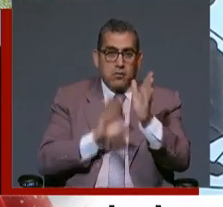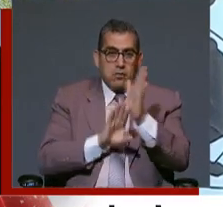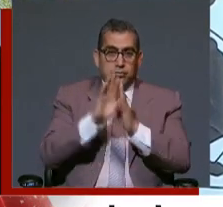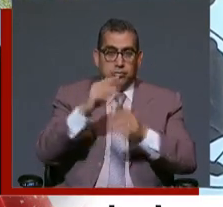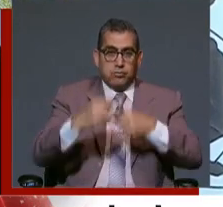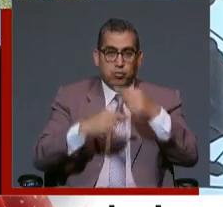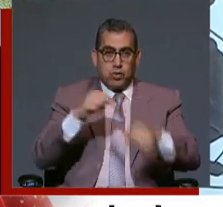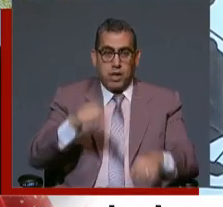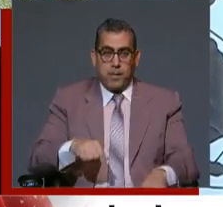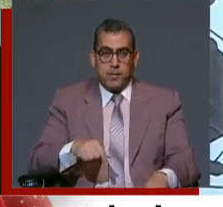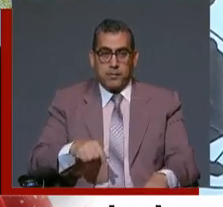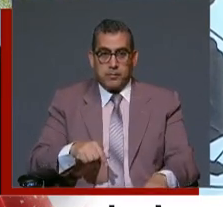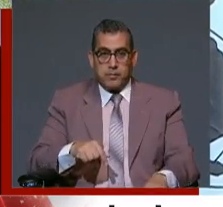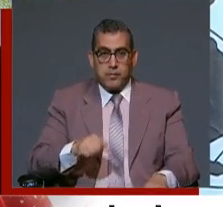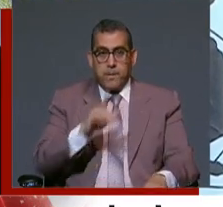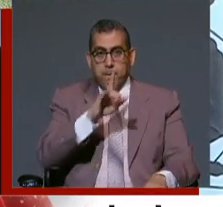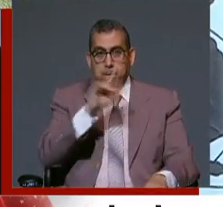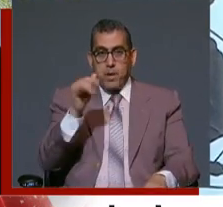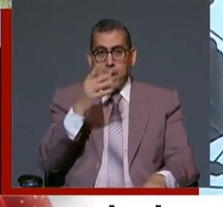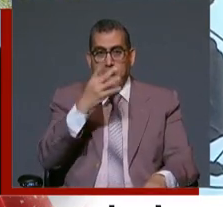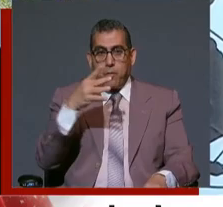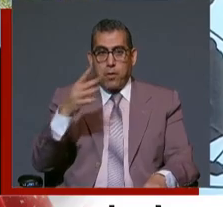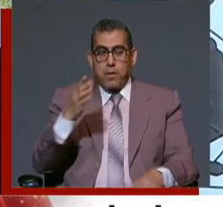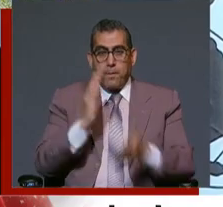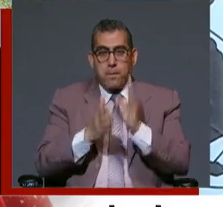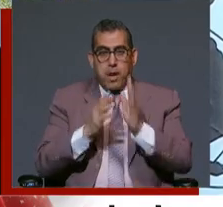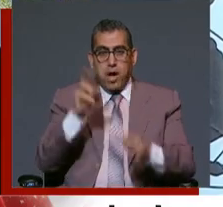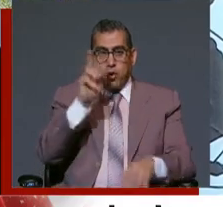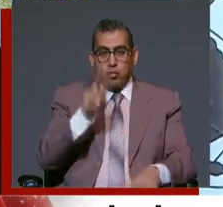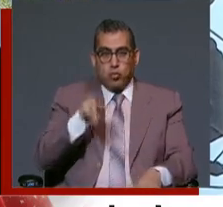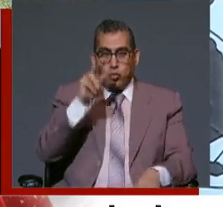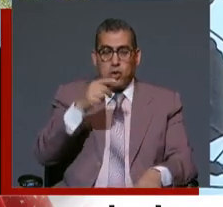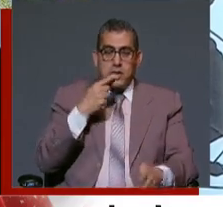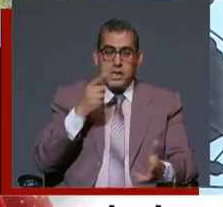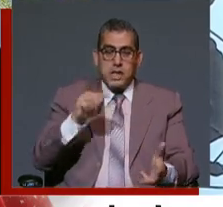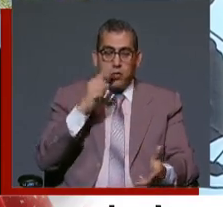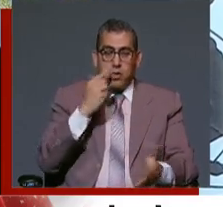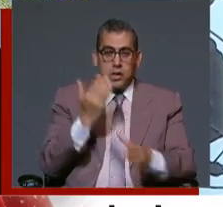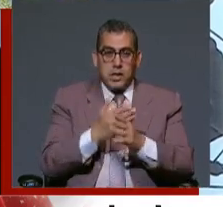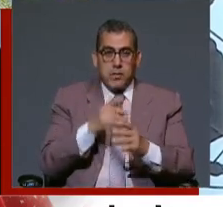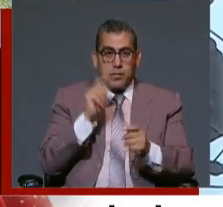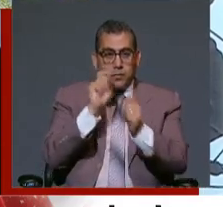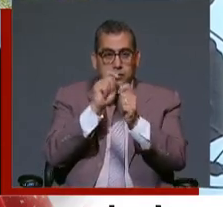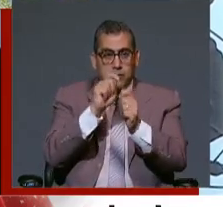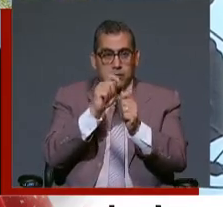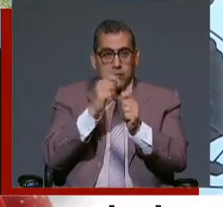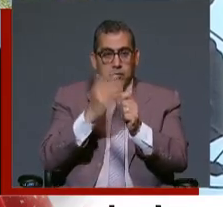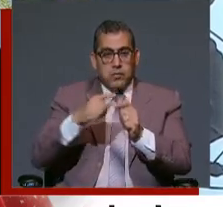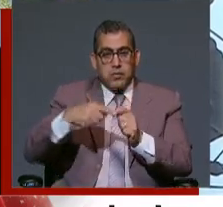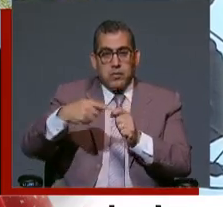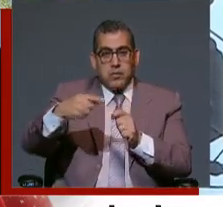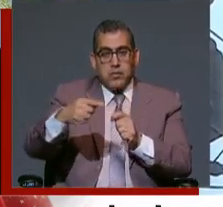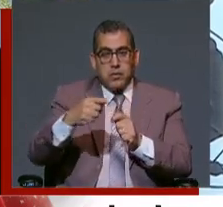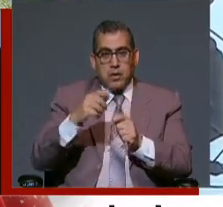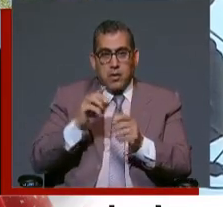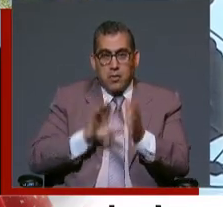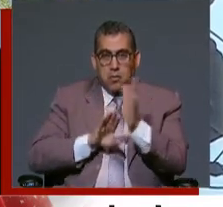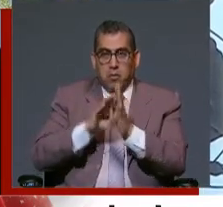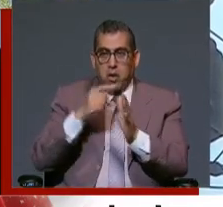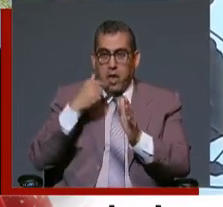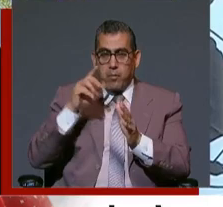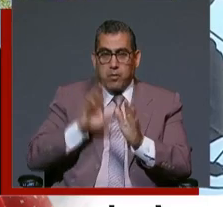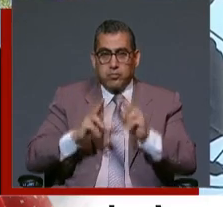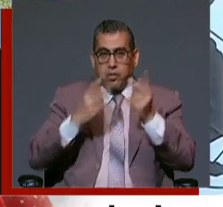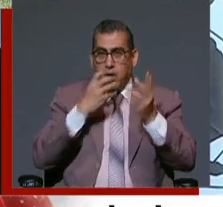المستدامة، 144 مليار دولار سنوياً لمعالجة الآثار السلبية